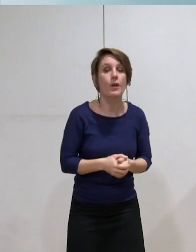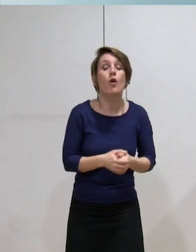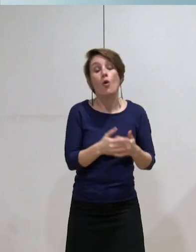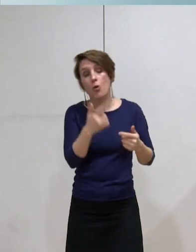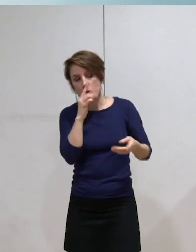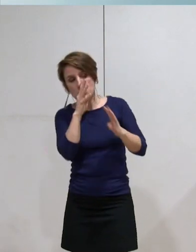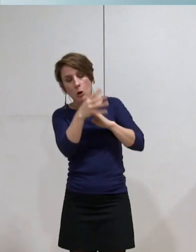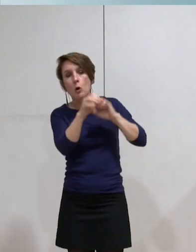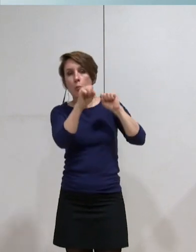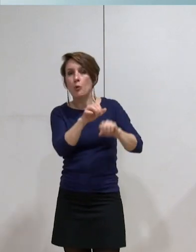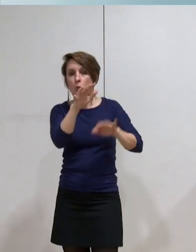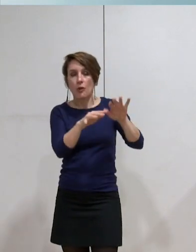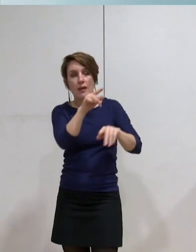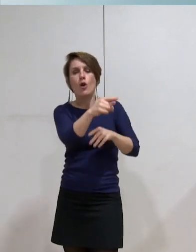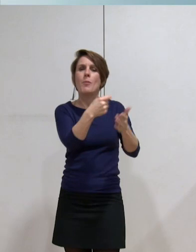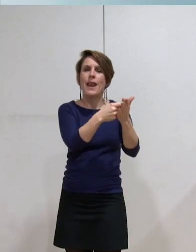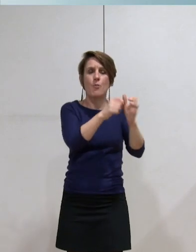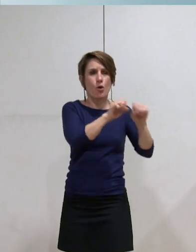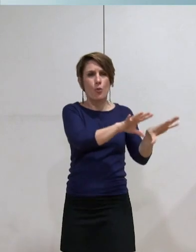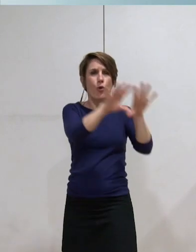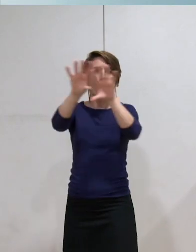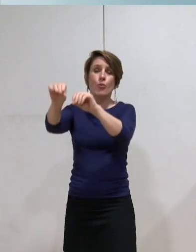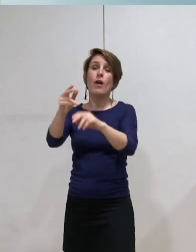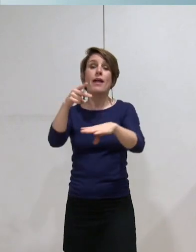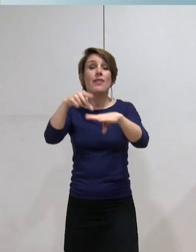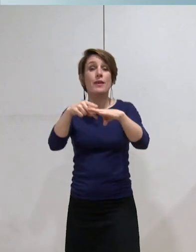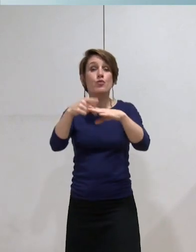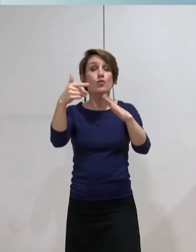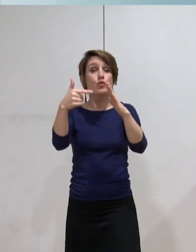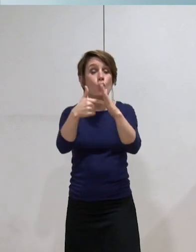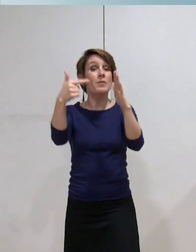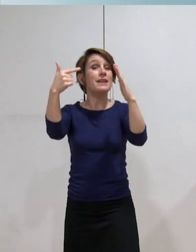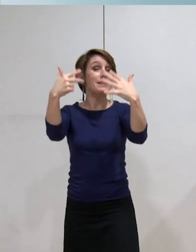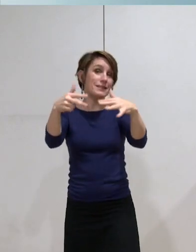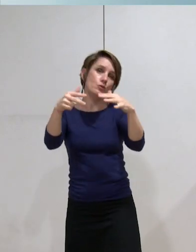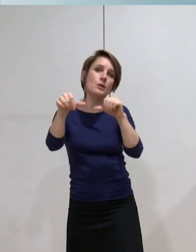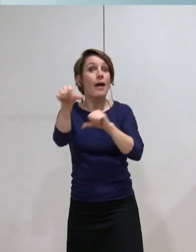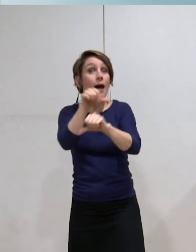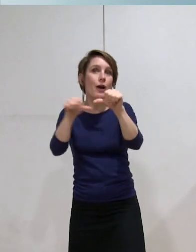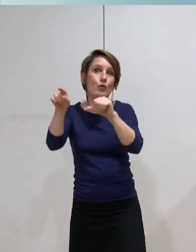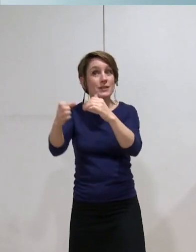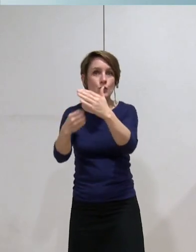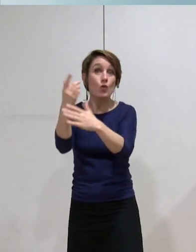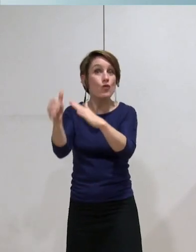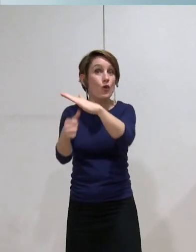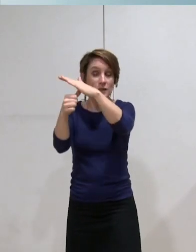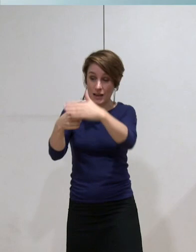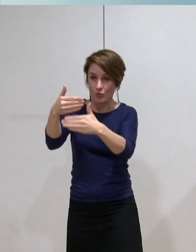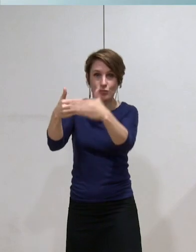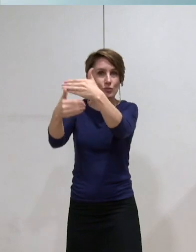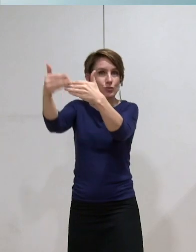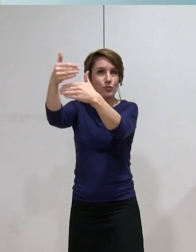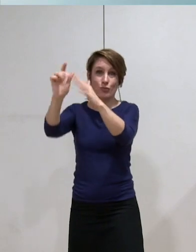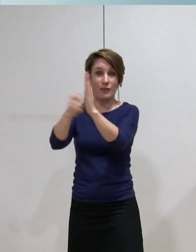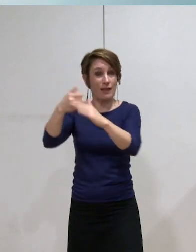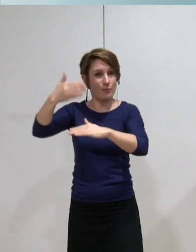prévus début 2018 sous condition bien évidemment que les travaux de leur nouveaux sièges ne prennent pas de retard